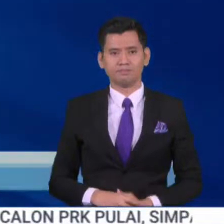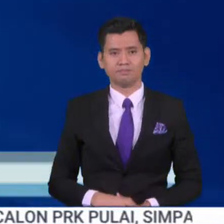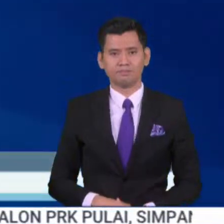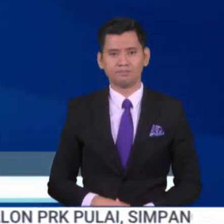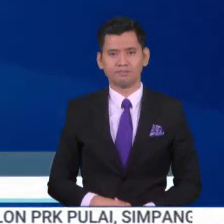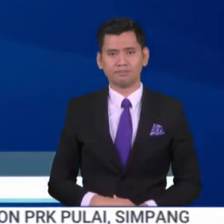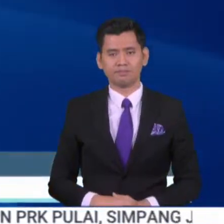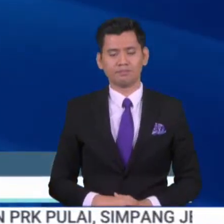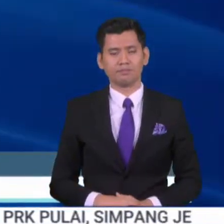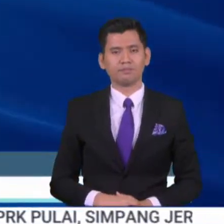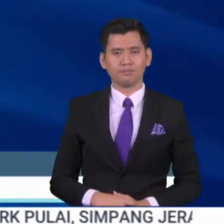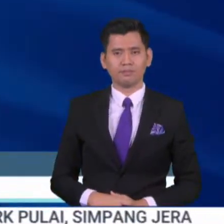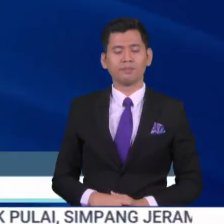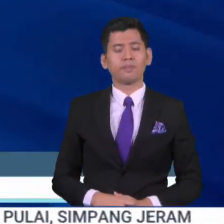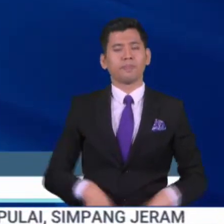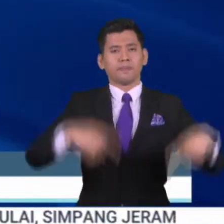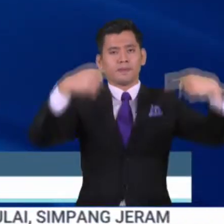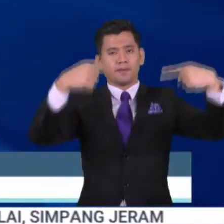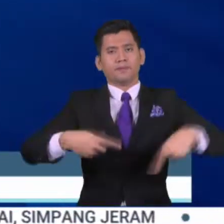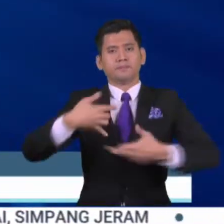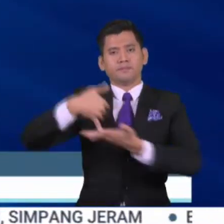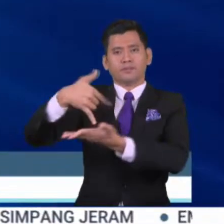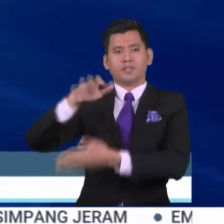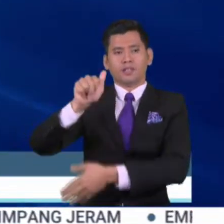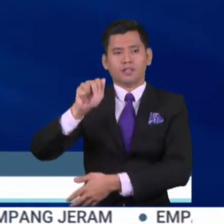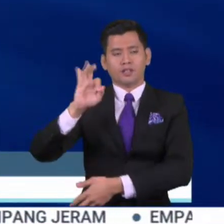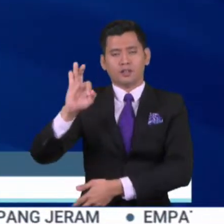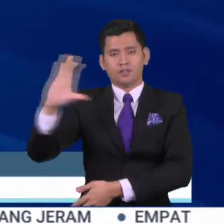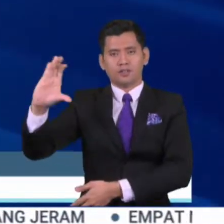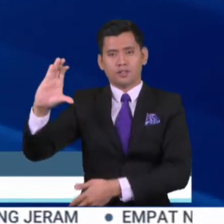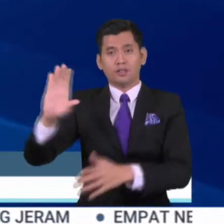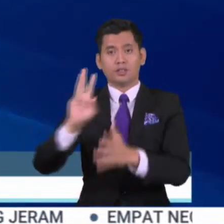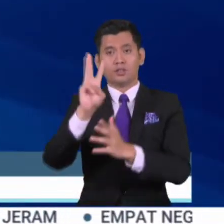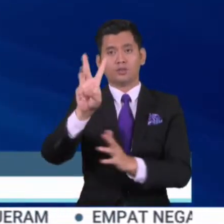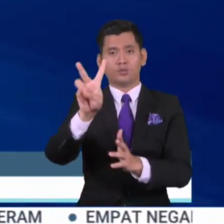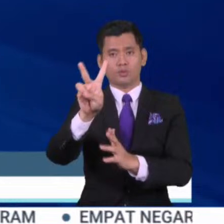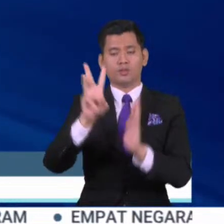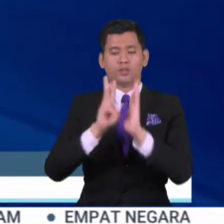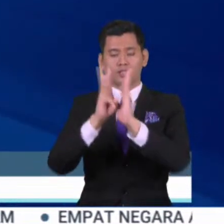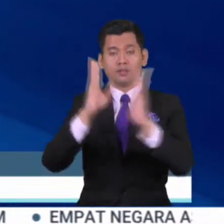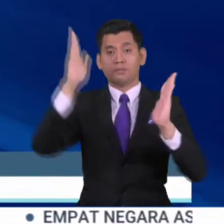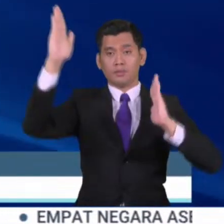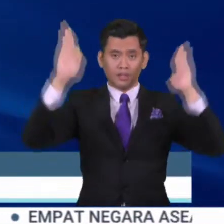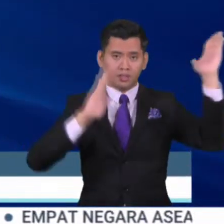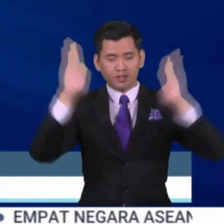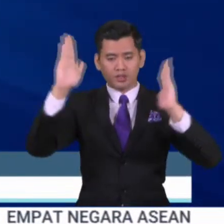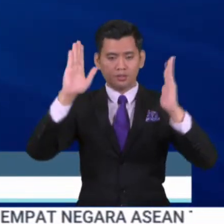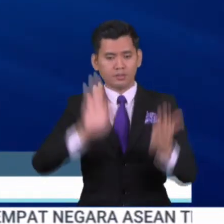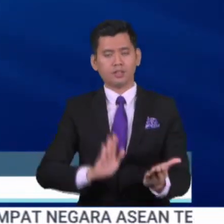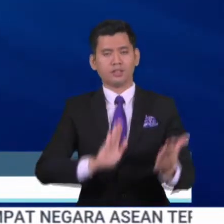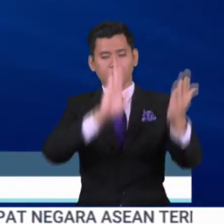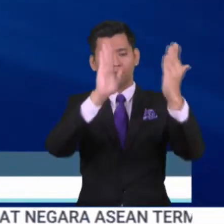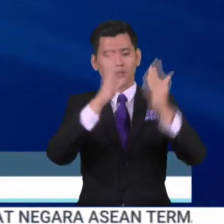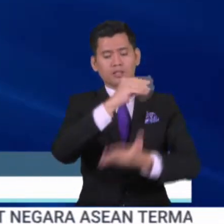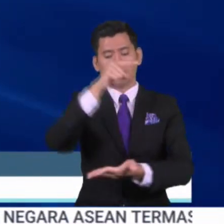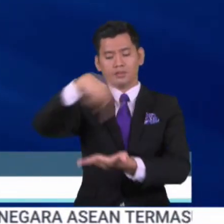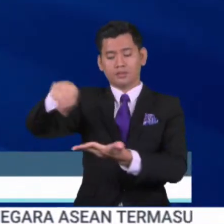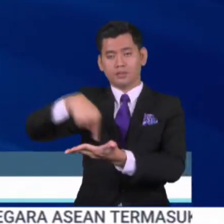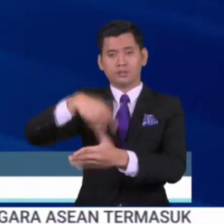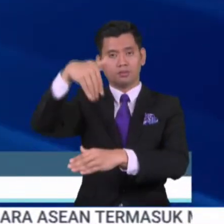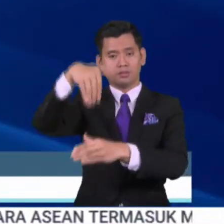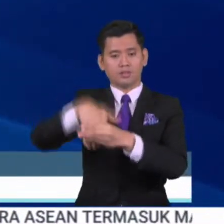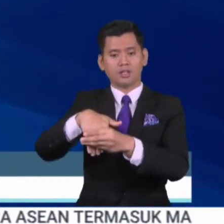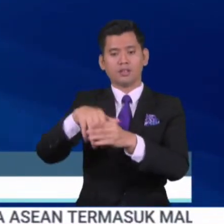juara sementara itu dalam saingan piala EC dua wakil Malaysia berdepan nasib berbeza menerusi undian itu Terengganu FC